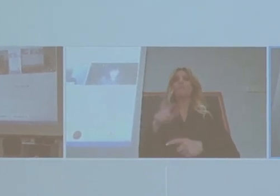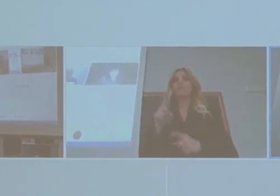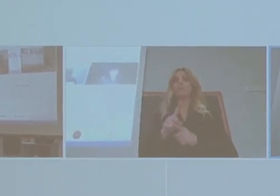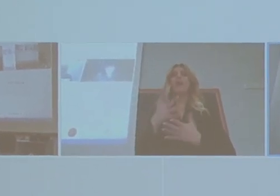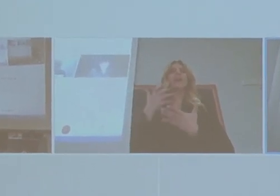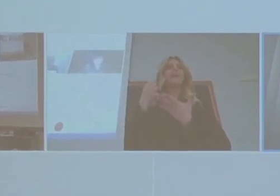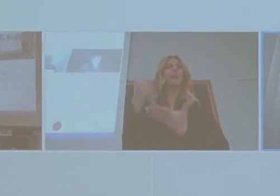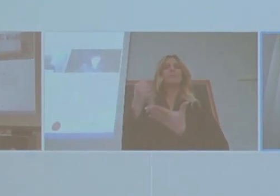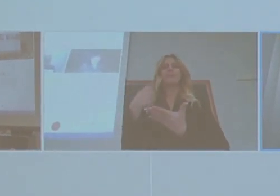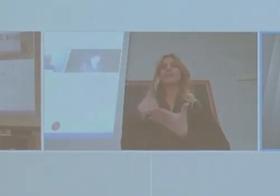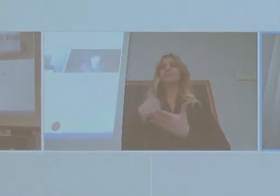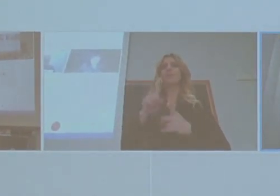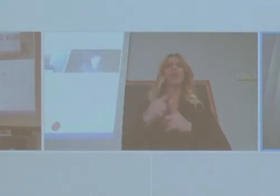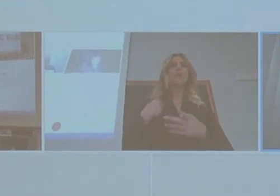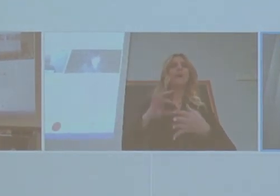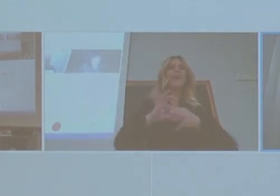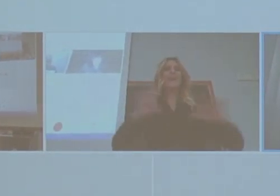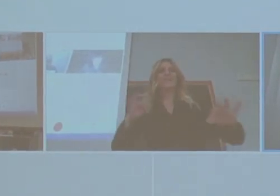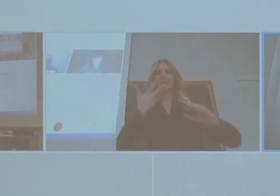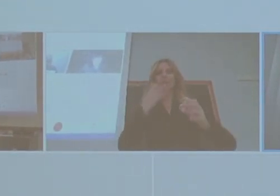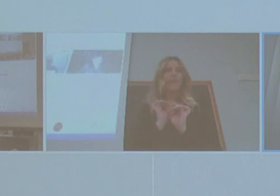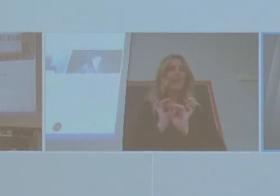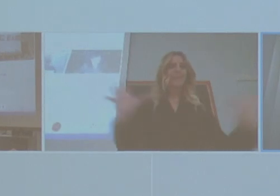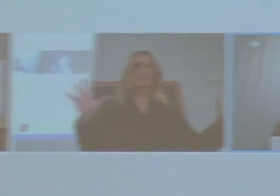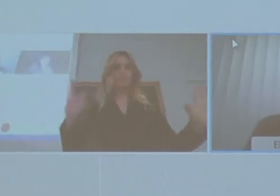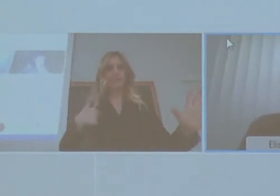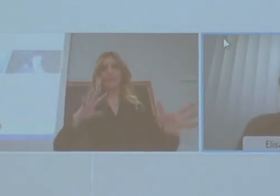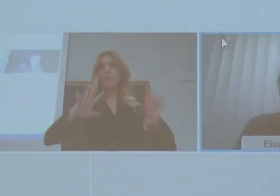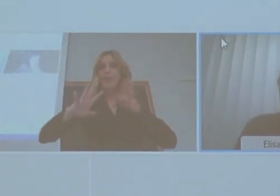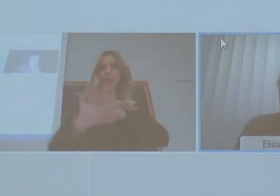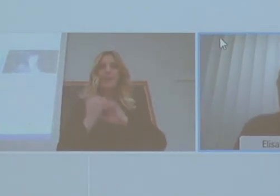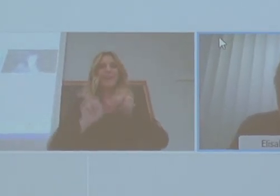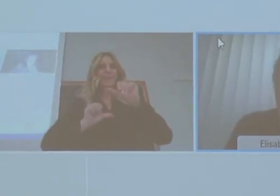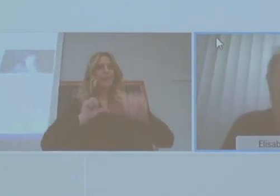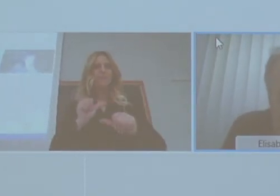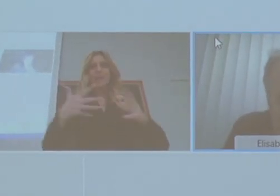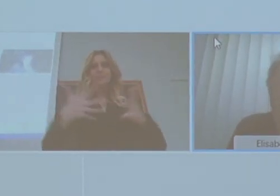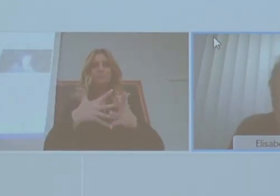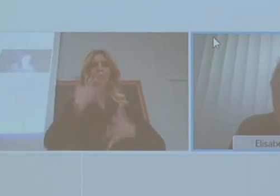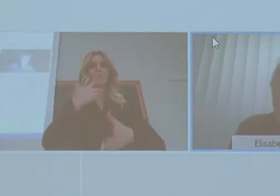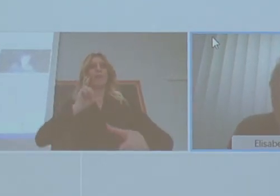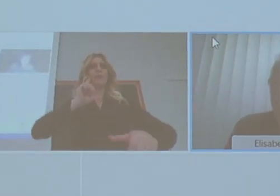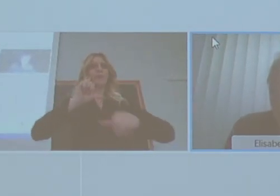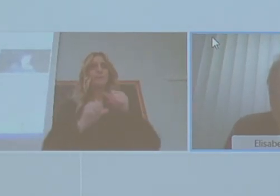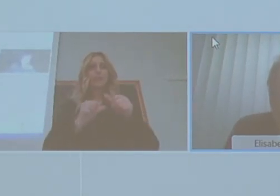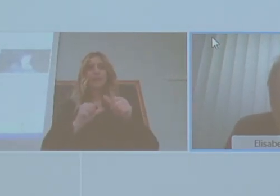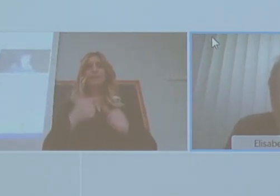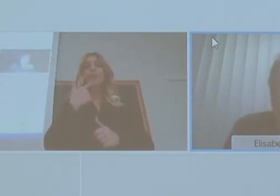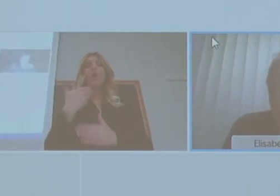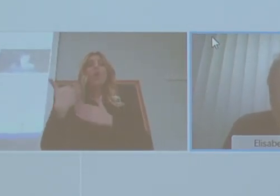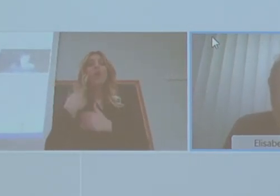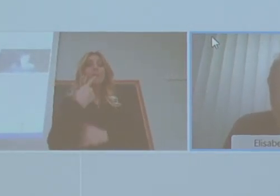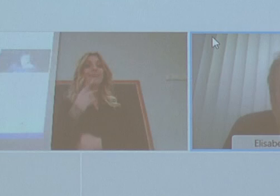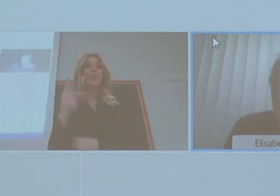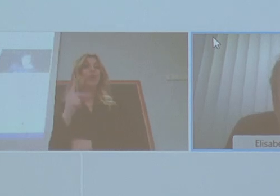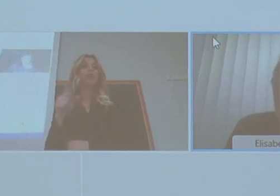tende a liberarsi, no, dalle catene, a liberarsi dal sociale, a liberarsi dai vincoli. È colpa del domatore. Il domatore che